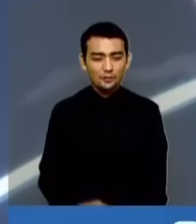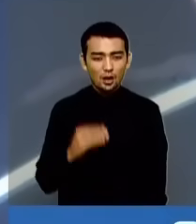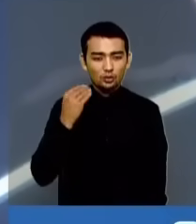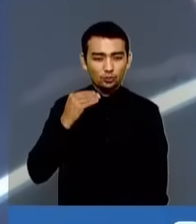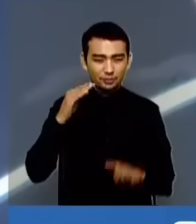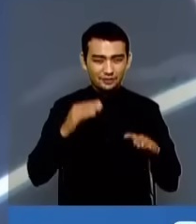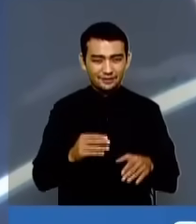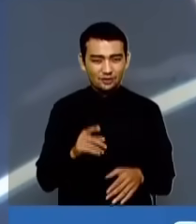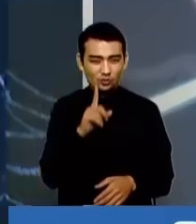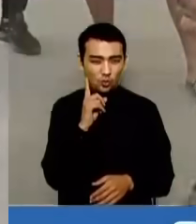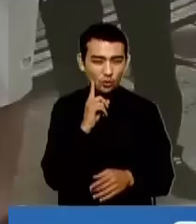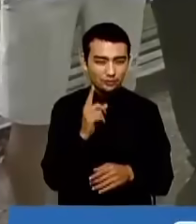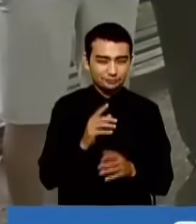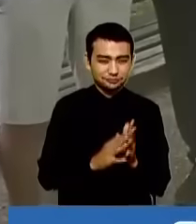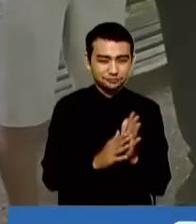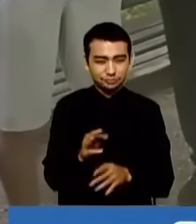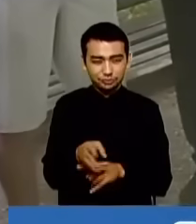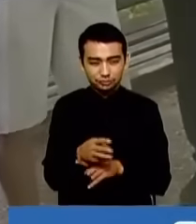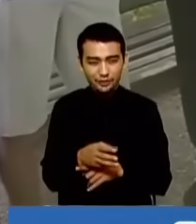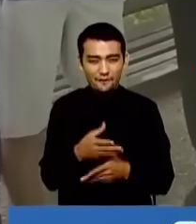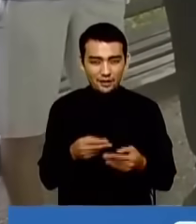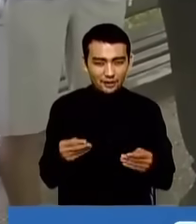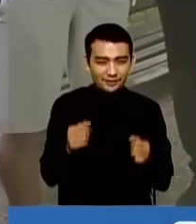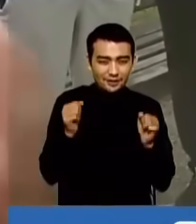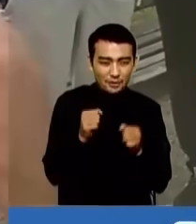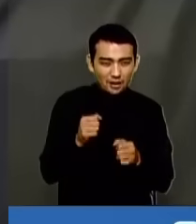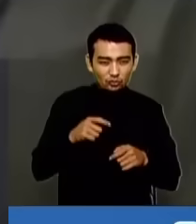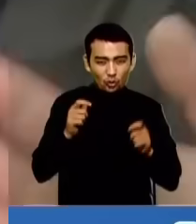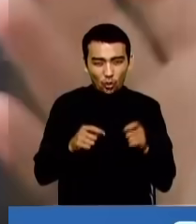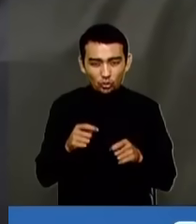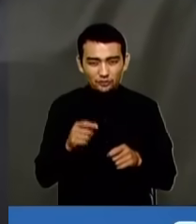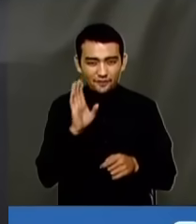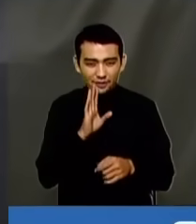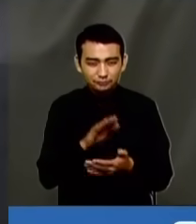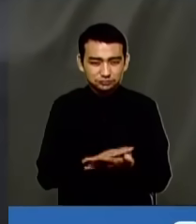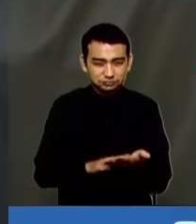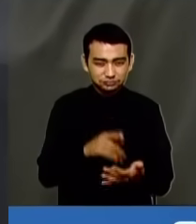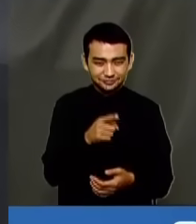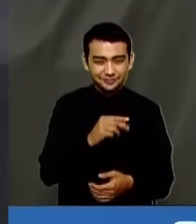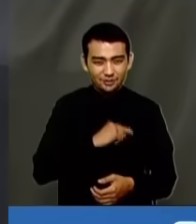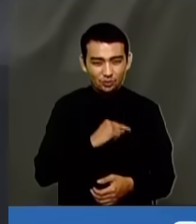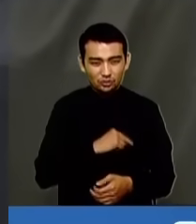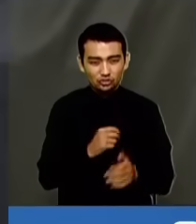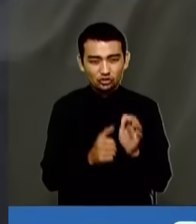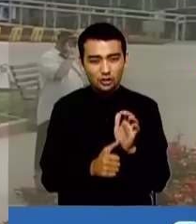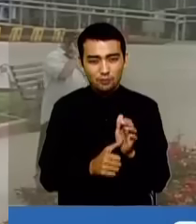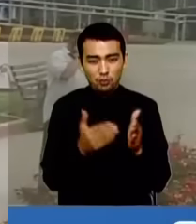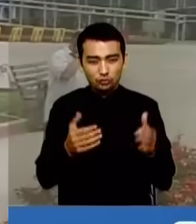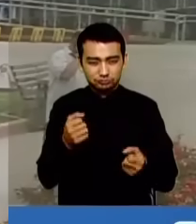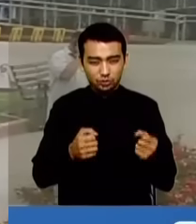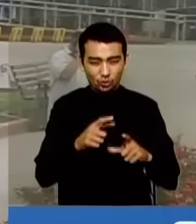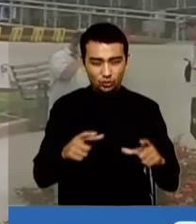Ақтөбеде жасыл желекті суарып, көктем күзде қала көшелерін жаңбыр суынан тазартумен айналысатын серіктестіктің 60-қа жуық